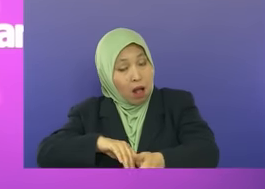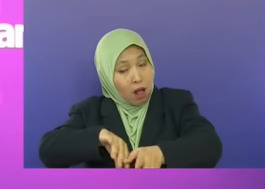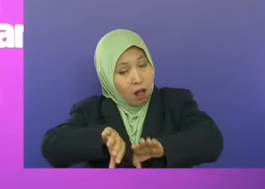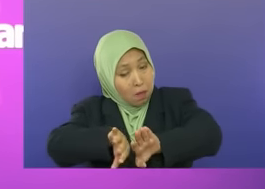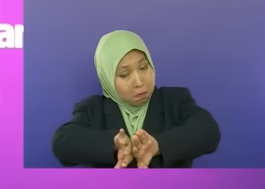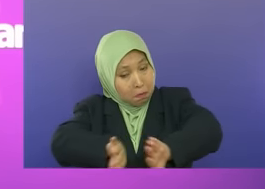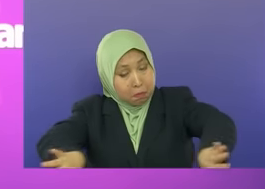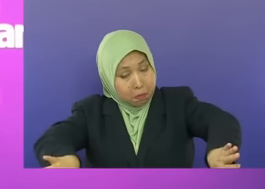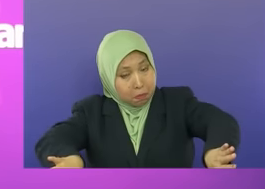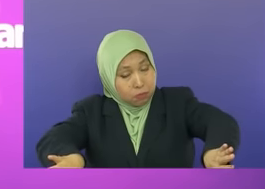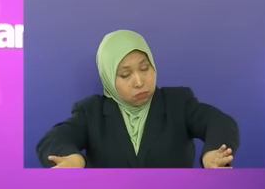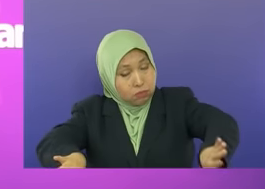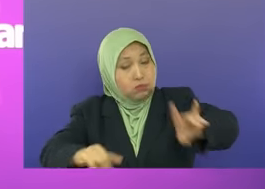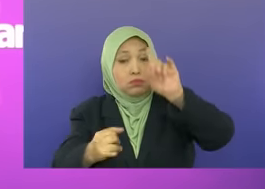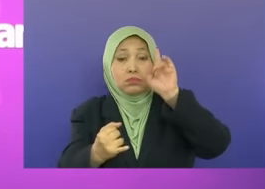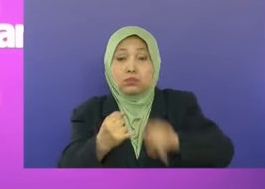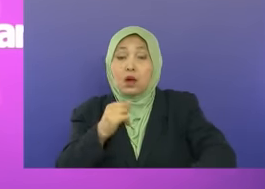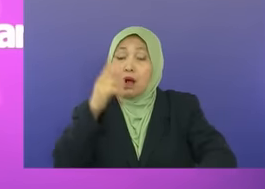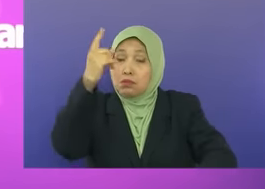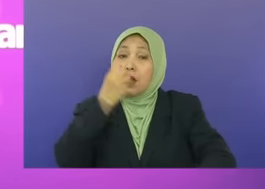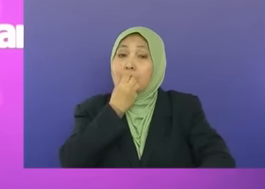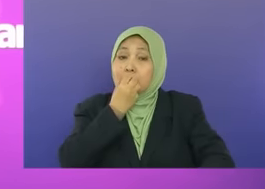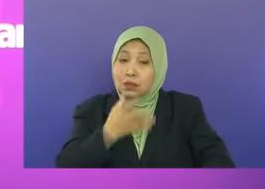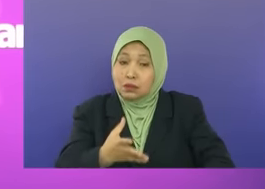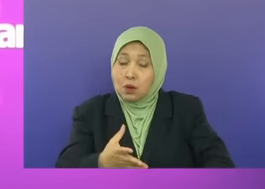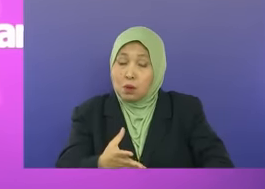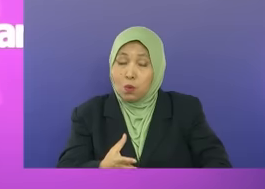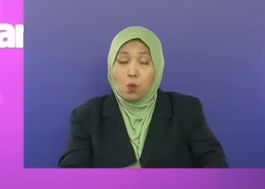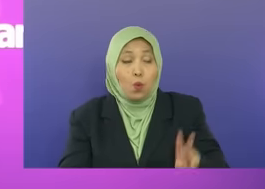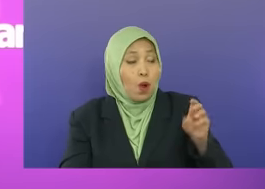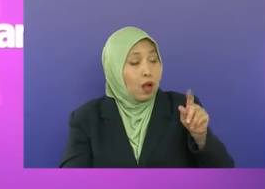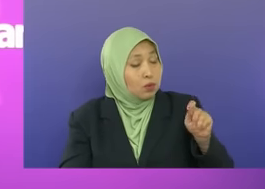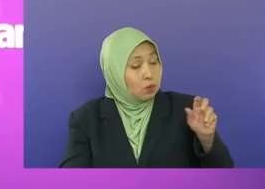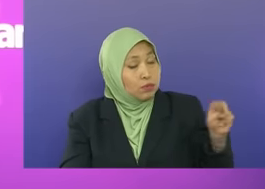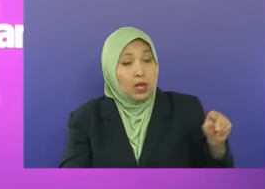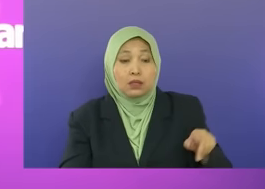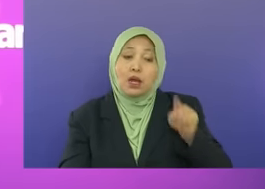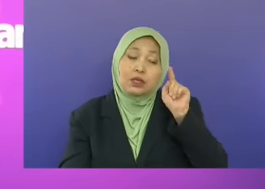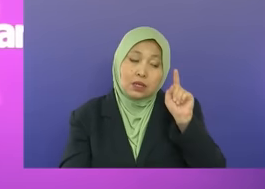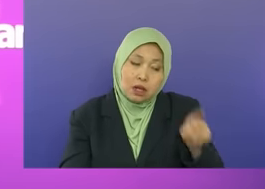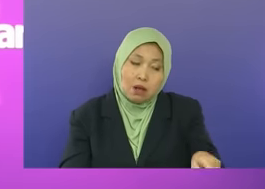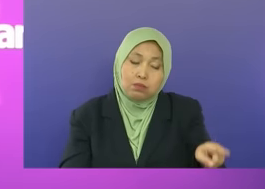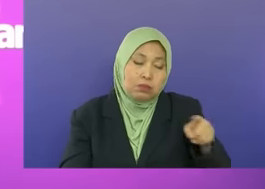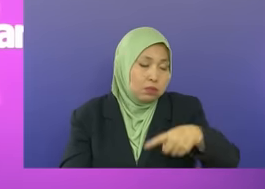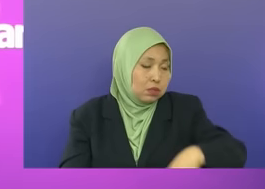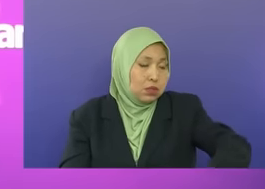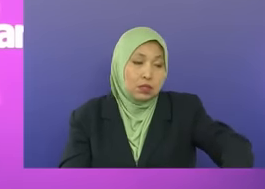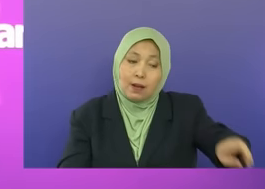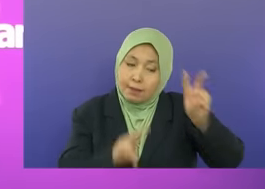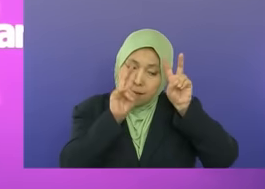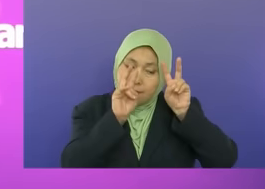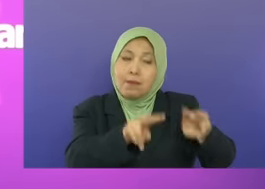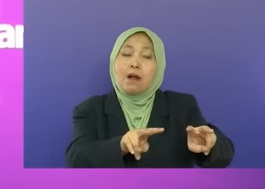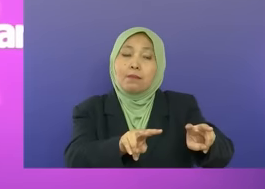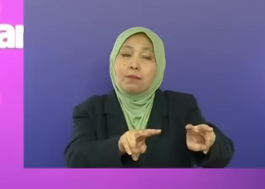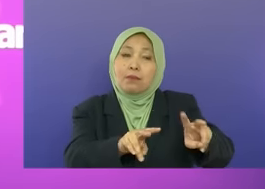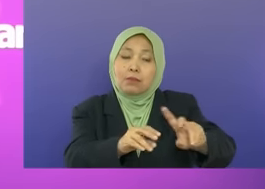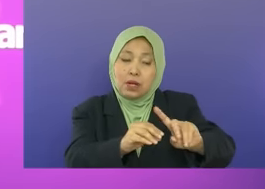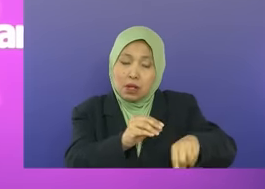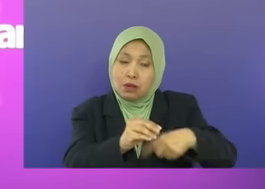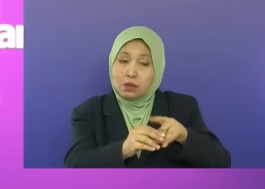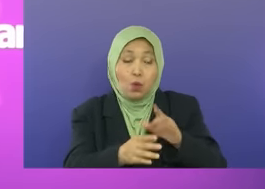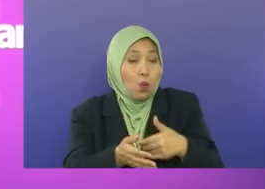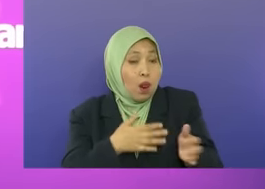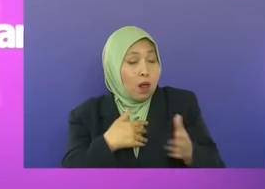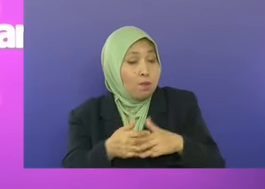dan di ujung itu Allah menyatakan zurun yaitu kamu ini menyaksikan perkara tersebut walaupun